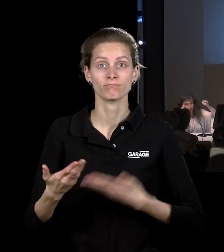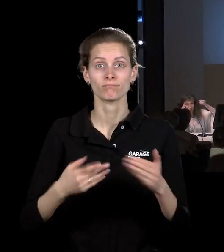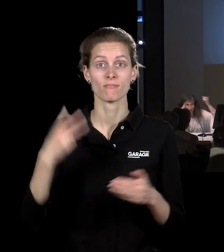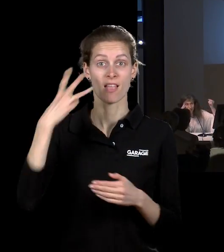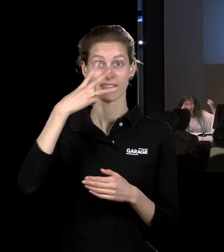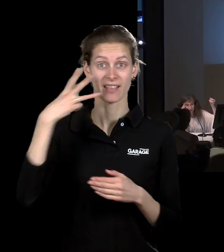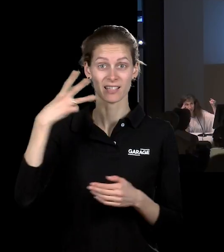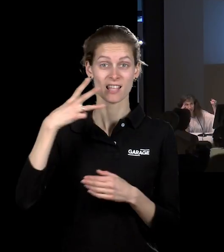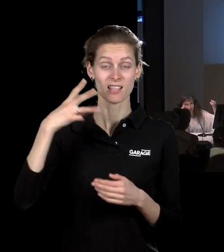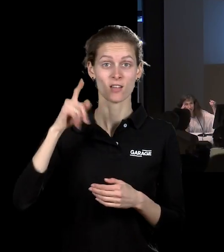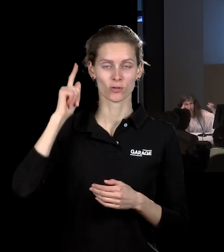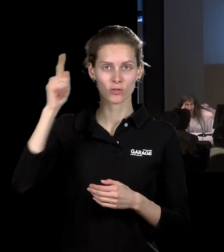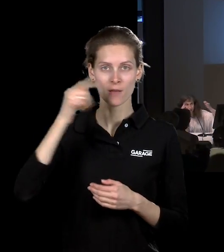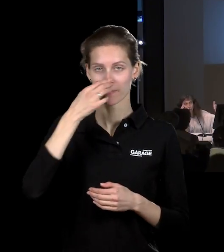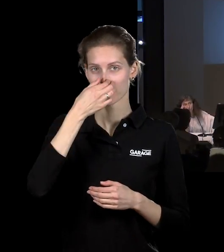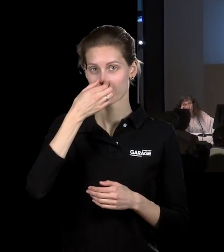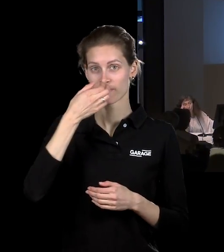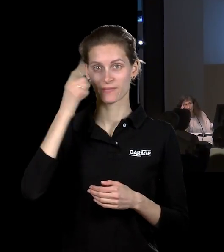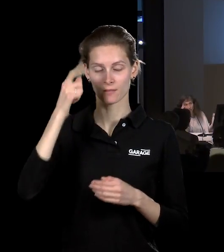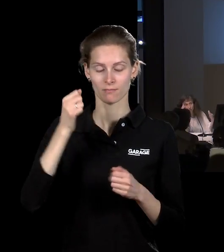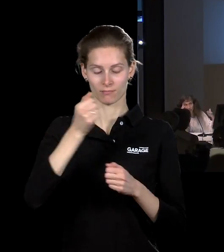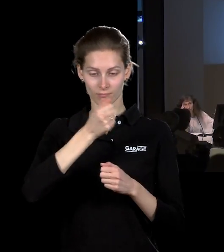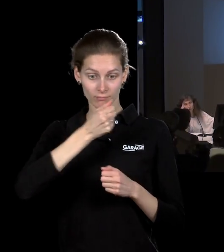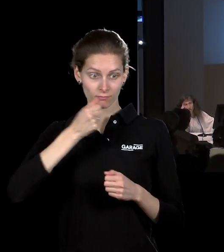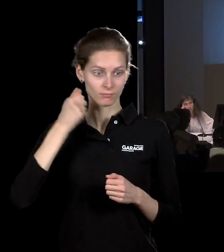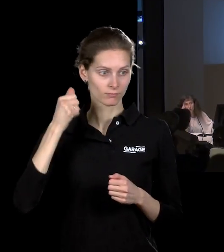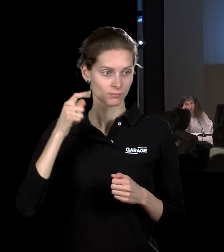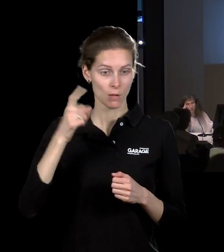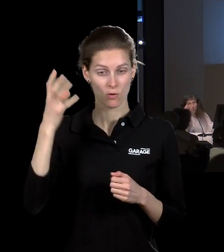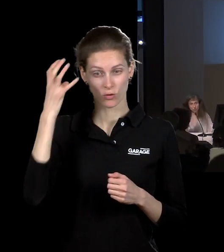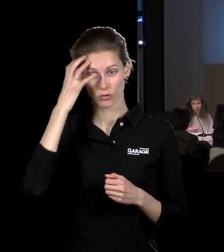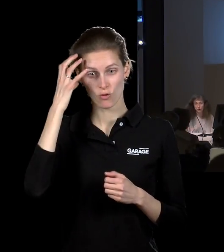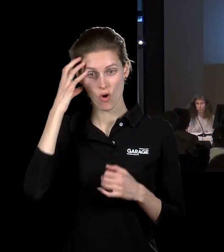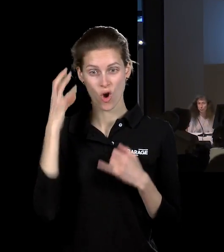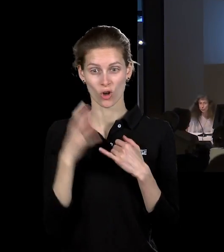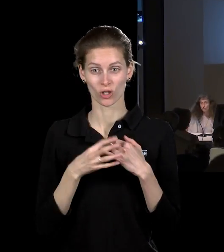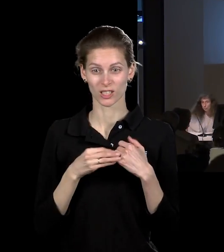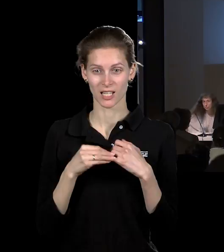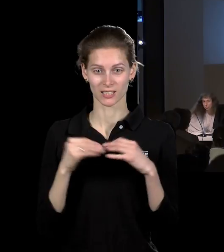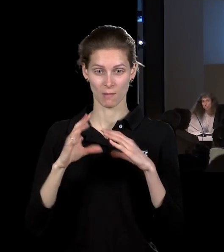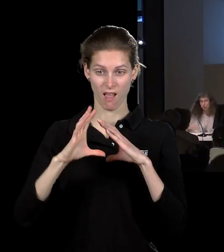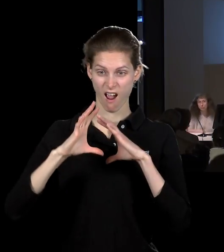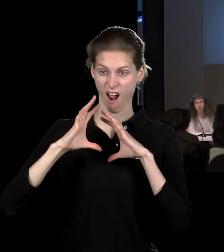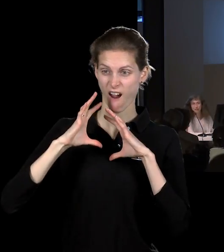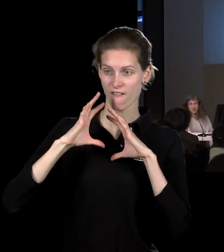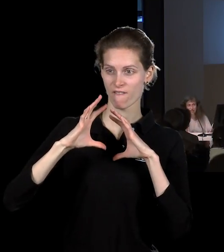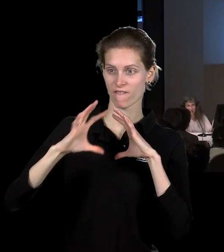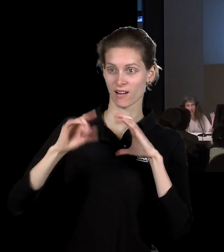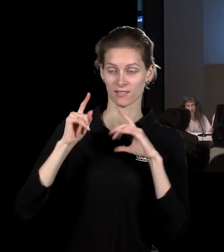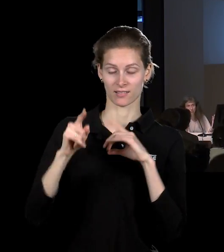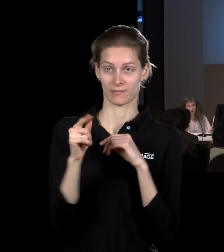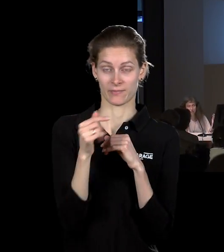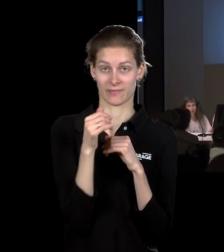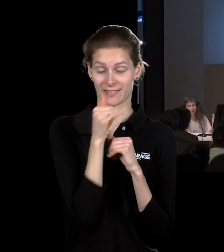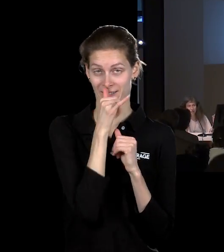чтобы увидеть, чтобы на третьем этаже обнаружить вот эту самую чернозем, обнаружить вот эту самую почву, которая там не может быть. Как